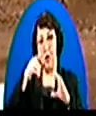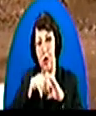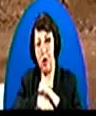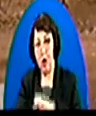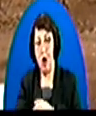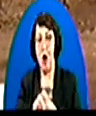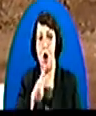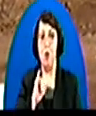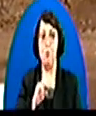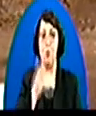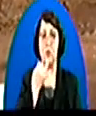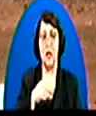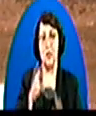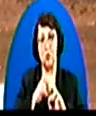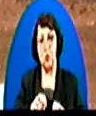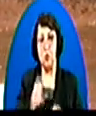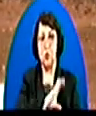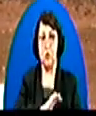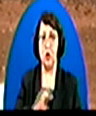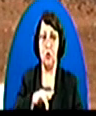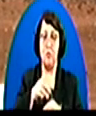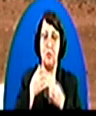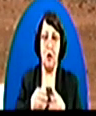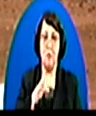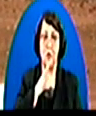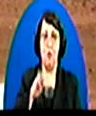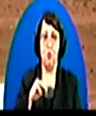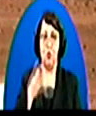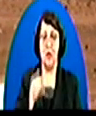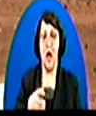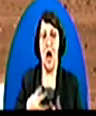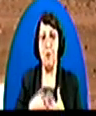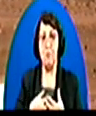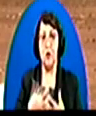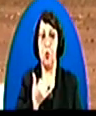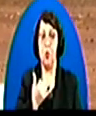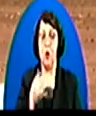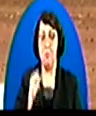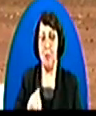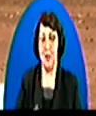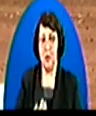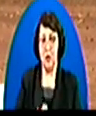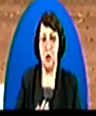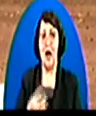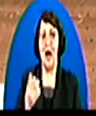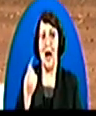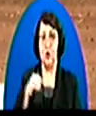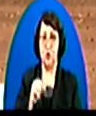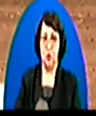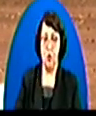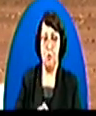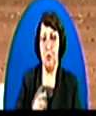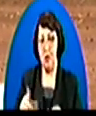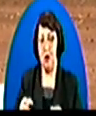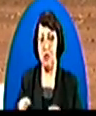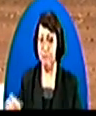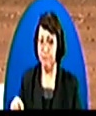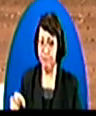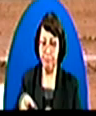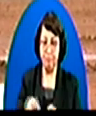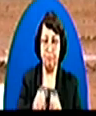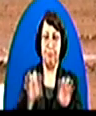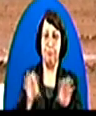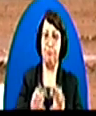төв байгуулахар төлөвлөсөн байна. Мүзийн амтан ургамал, хөрс шороо, хад чулуу улам чулуулгын дэдсээс бүрдэх юм. Энэ мэтээр зүүн